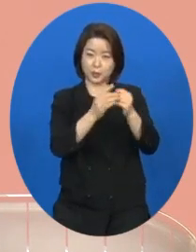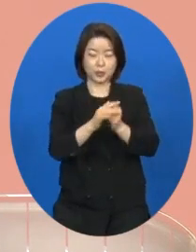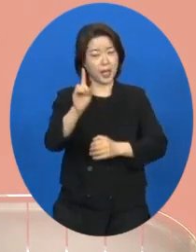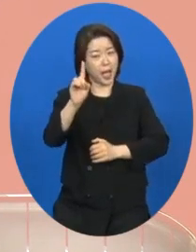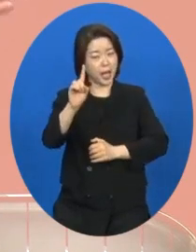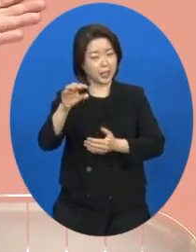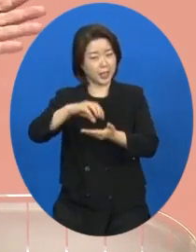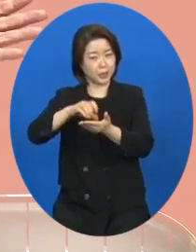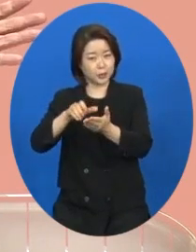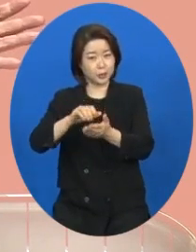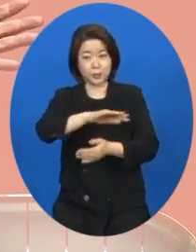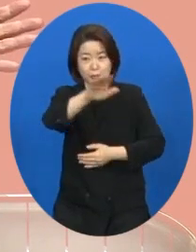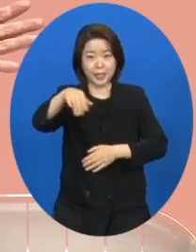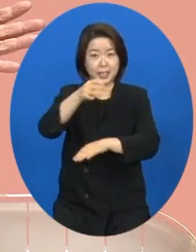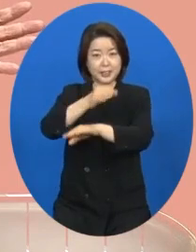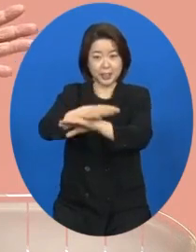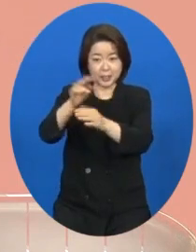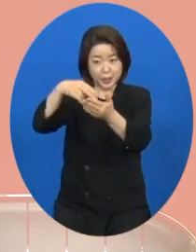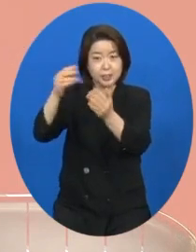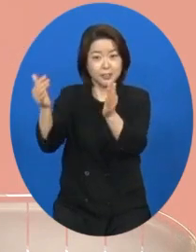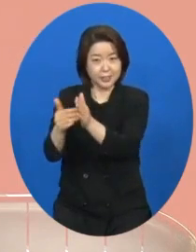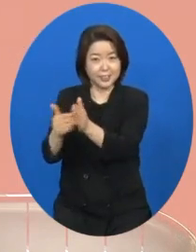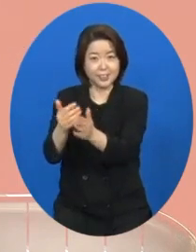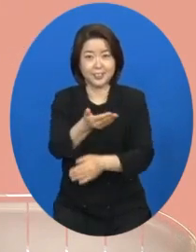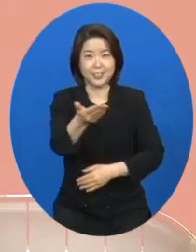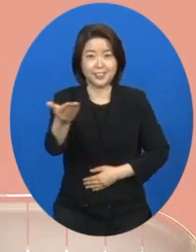정도는 다 사서 보셨죠?